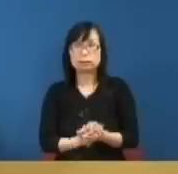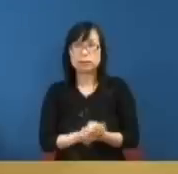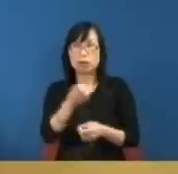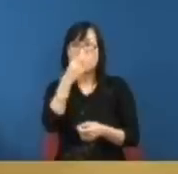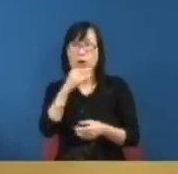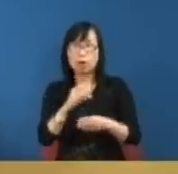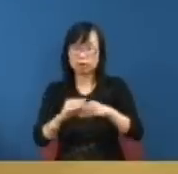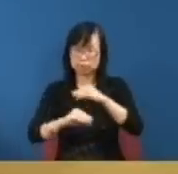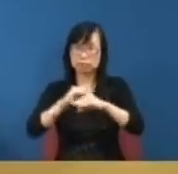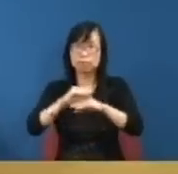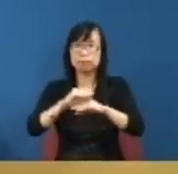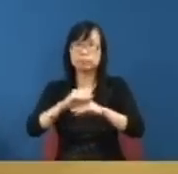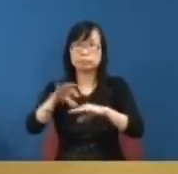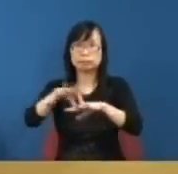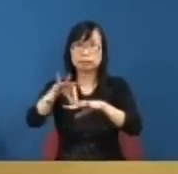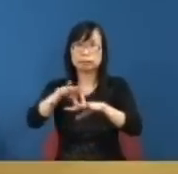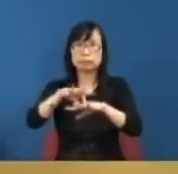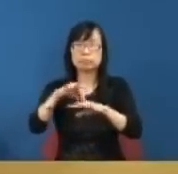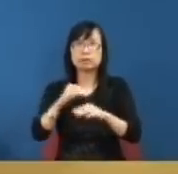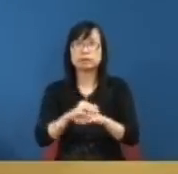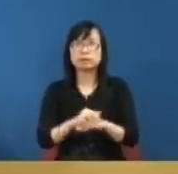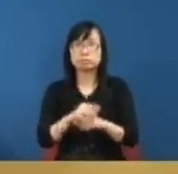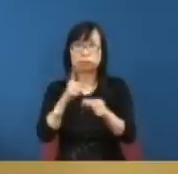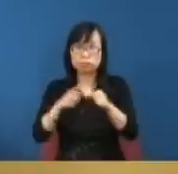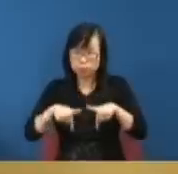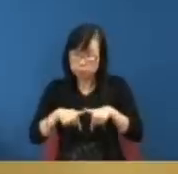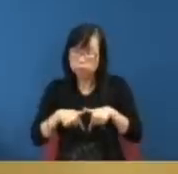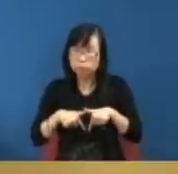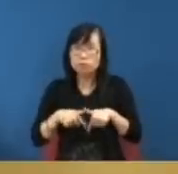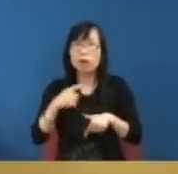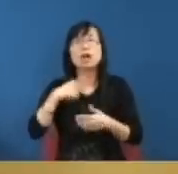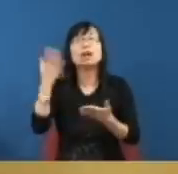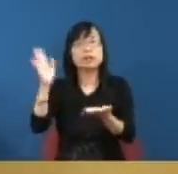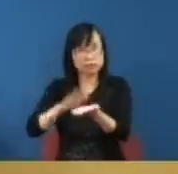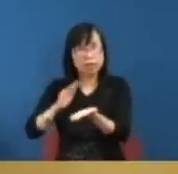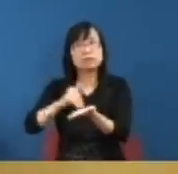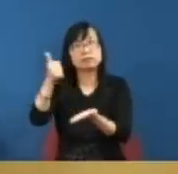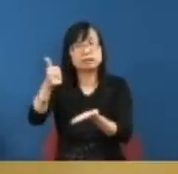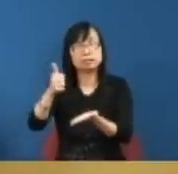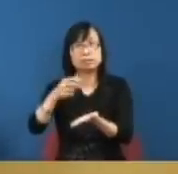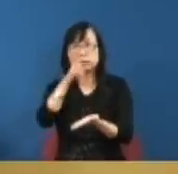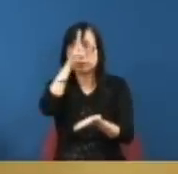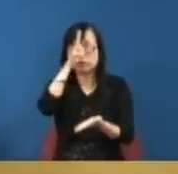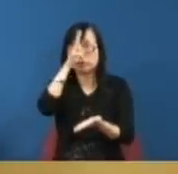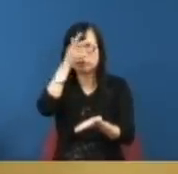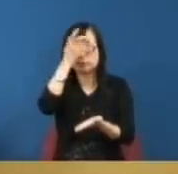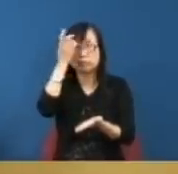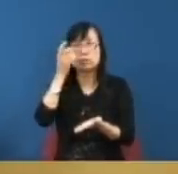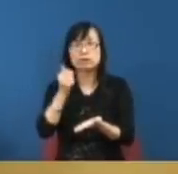建立一個這個金融，即是這個金融中心。我又贊成呢政府呢是要將